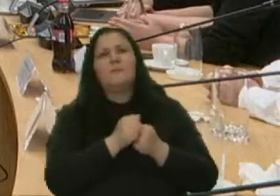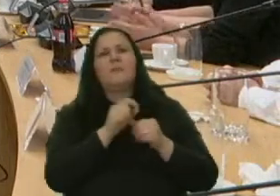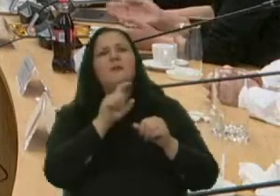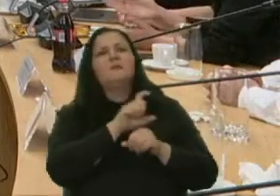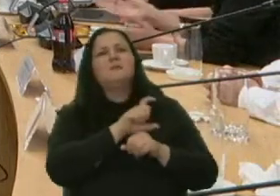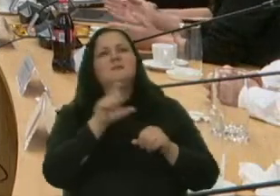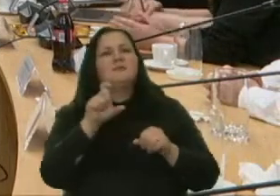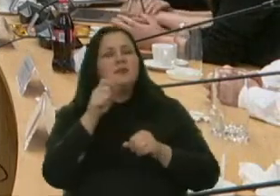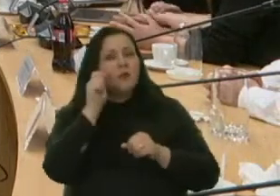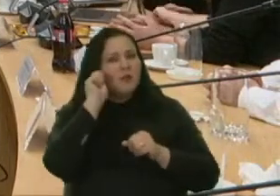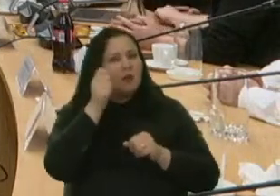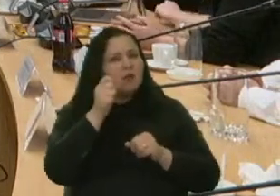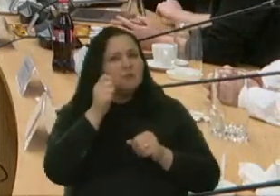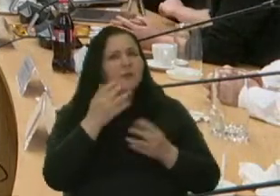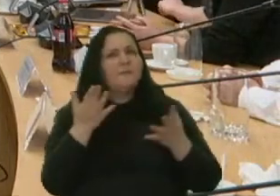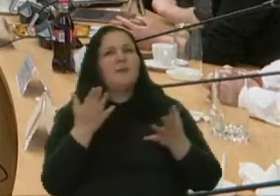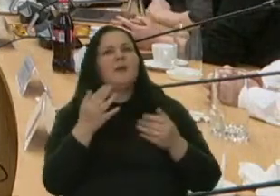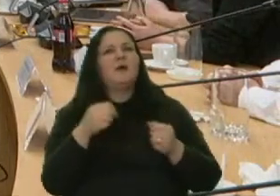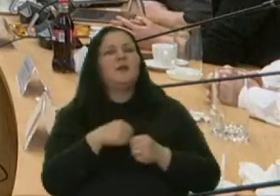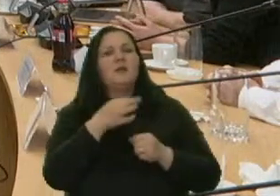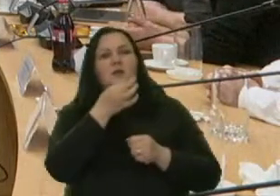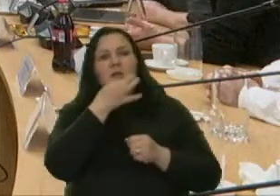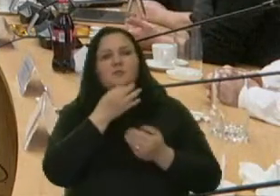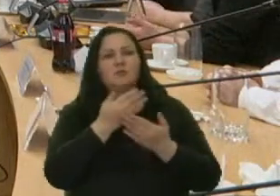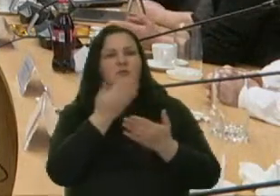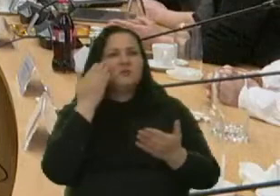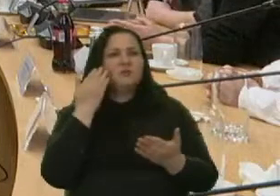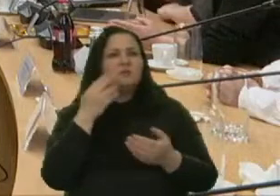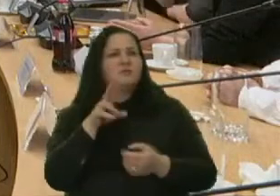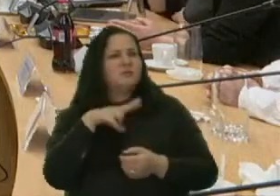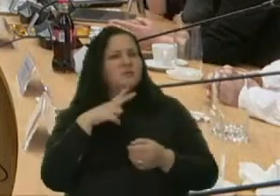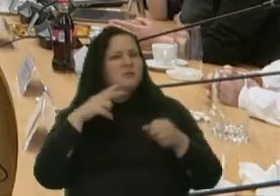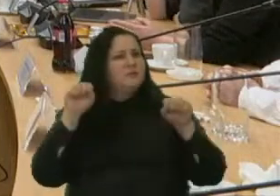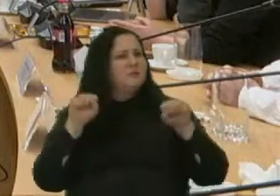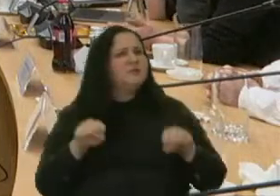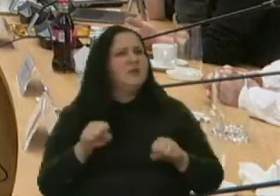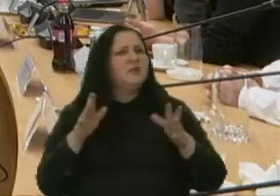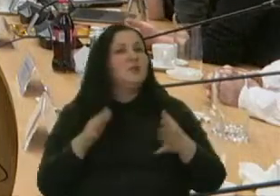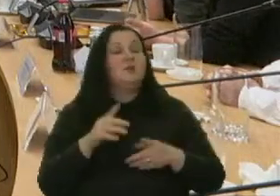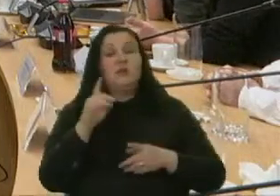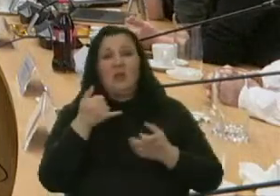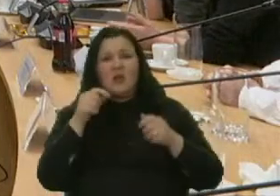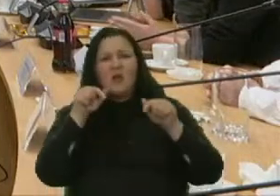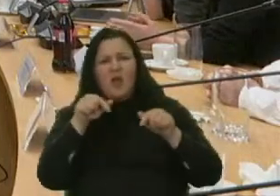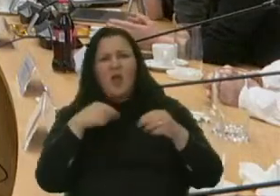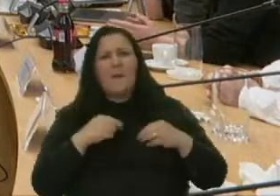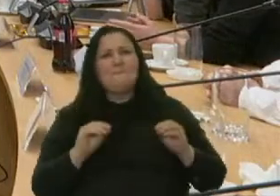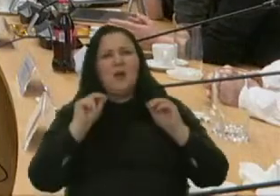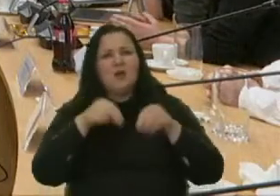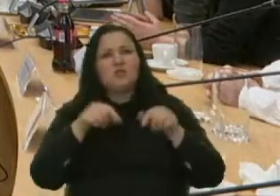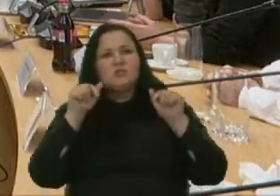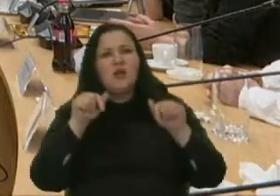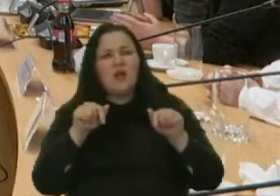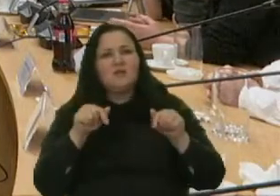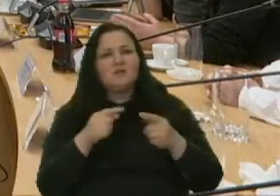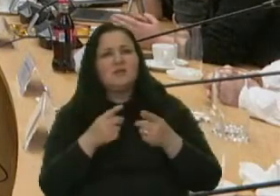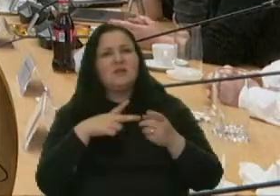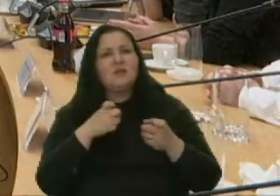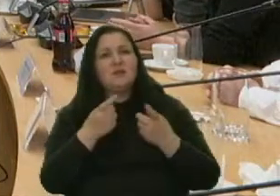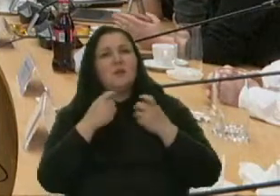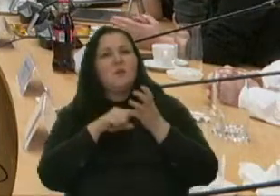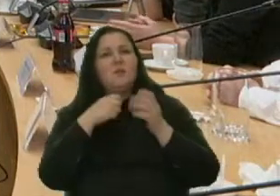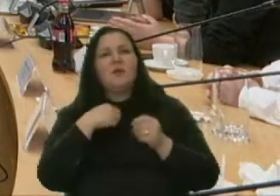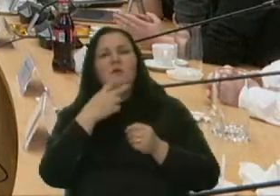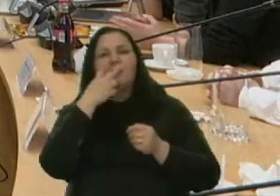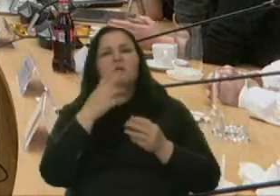respectul pe care îl Menționați anterior să fim serioși Domnule primar chiar aici Am ajuns astăzi este Din punctul meu de